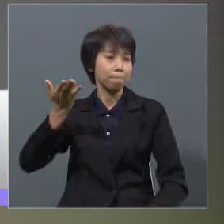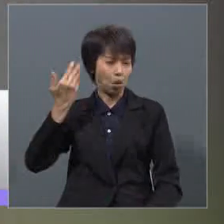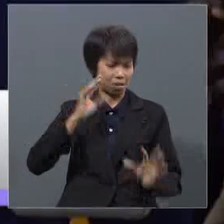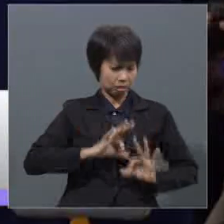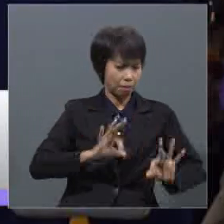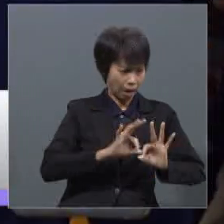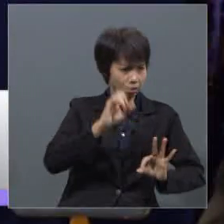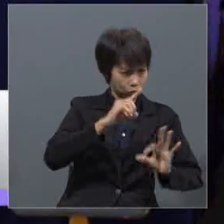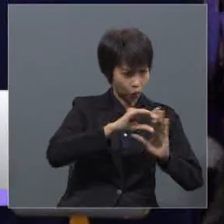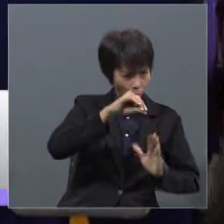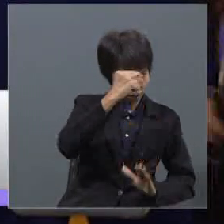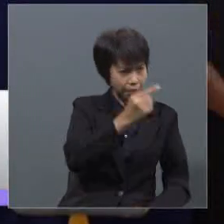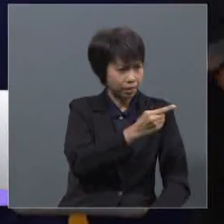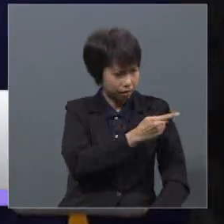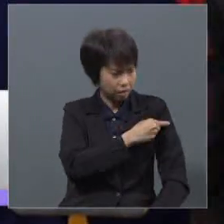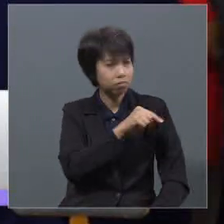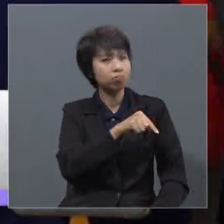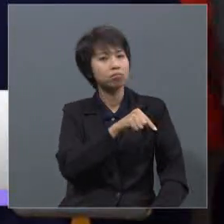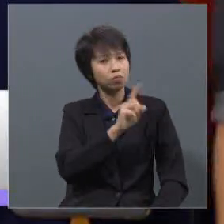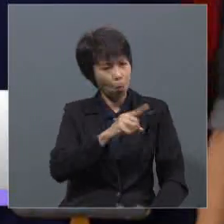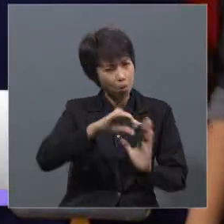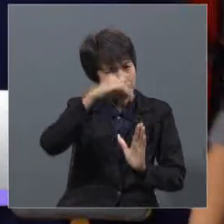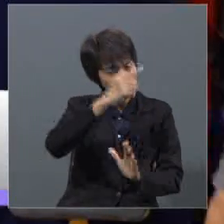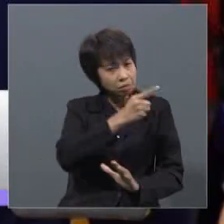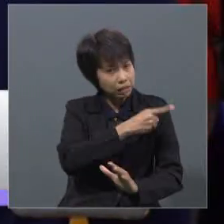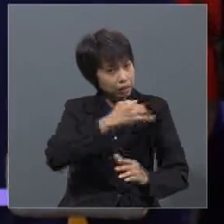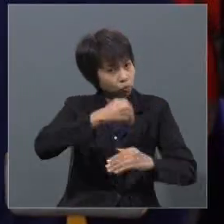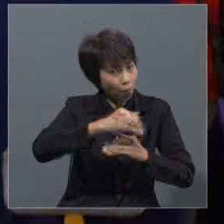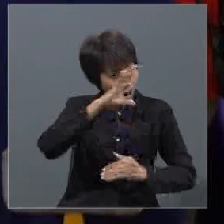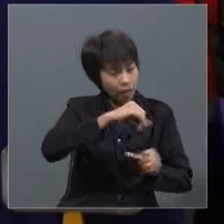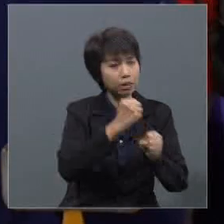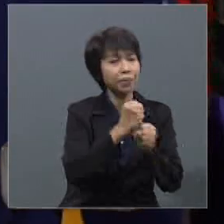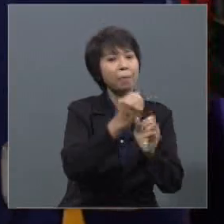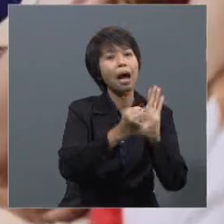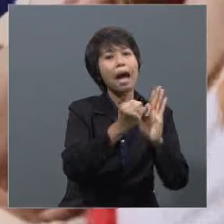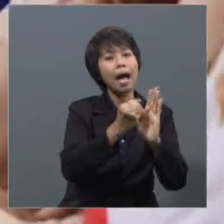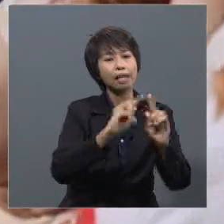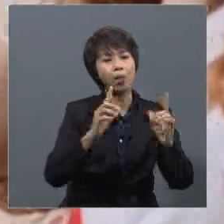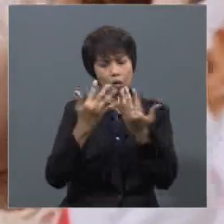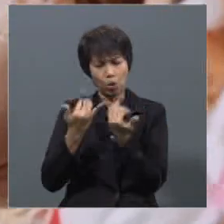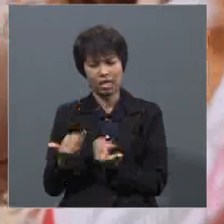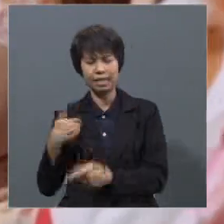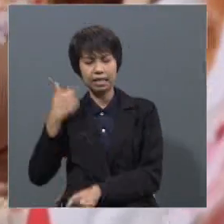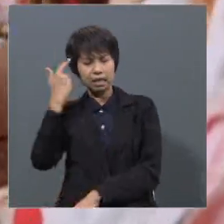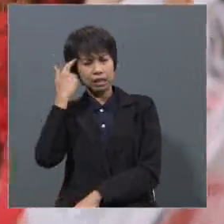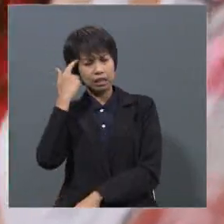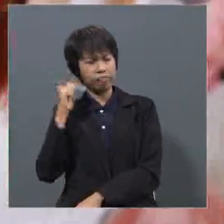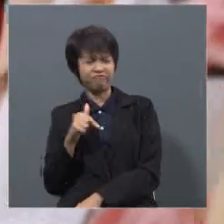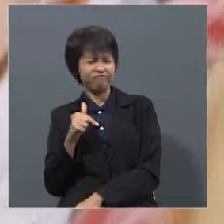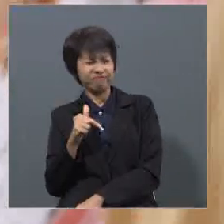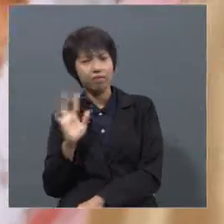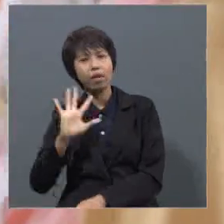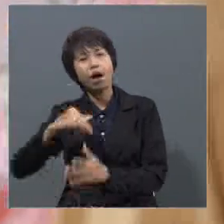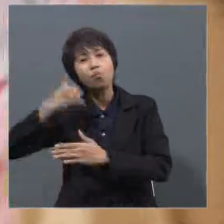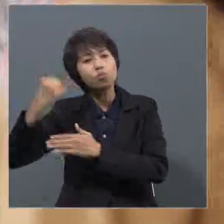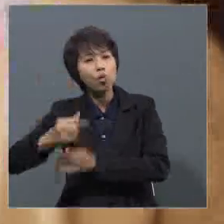ปกครองเนี่ยมักจะไม่เห็นด้วยยังไงก็ขอให้เรียนถึงชั้นปริญญาตรีแต่ตอนเนี้ยเกือบครึ่งของกลุ่มตัวอย่างผู้ปกครองเริ่มเห็นด้วยกับแนวคิดนี้ของน้อง